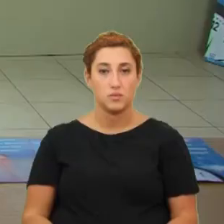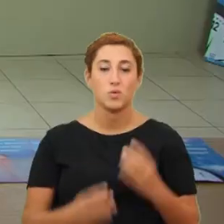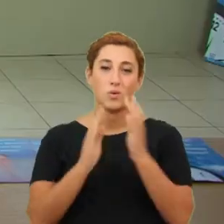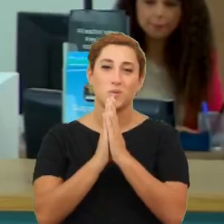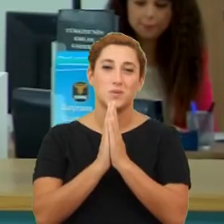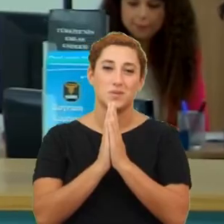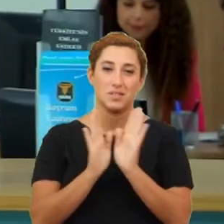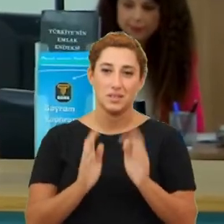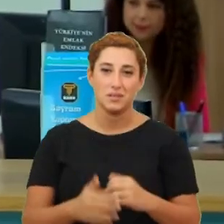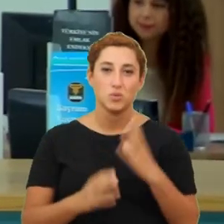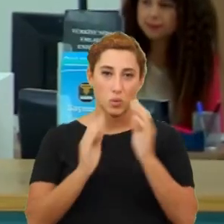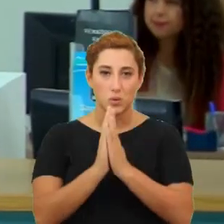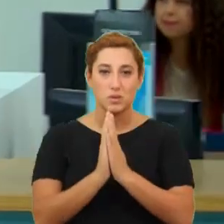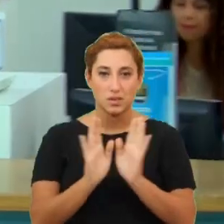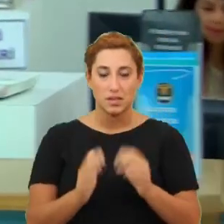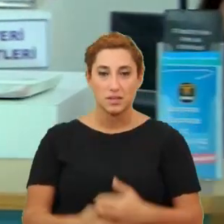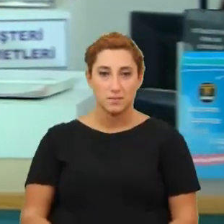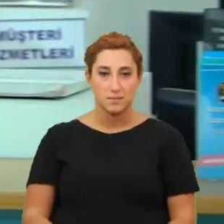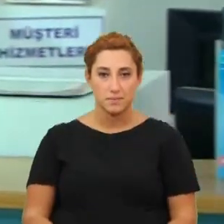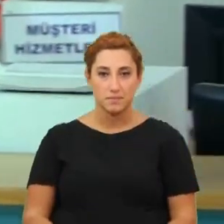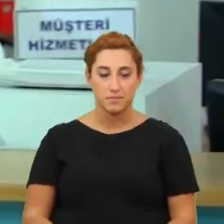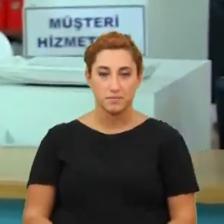Çok özür... Çok özür dilerim.